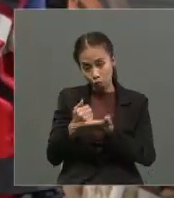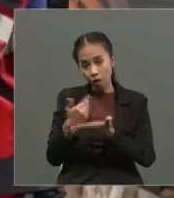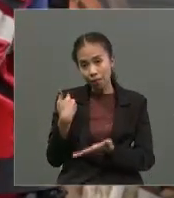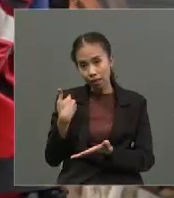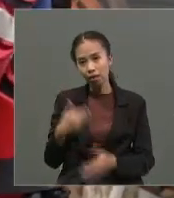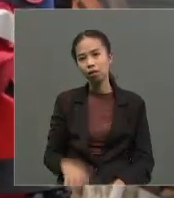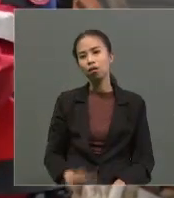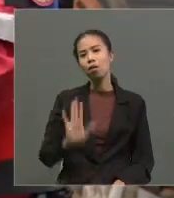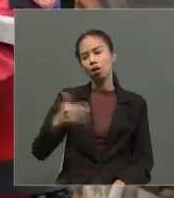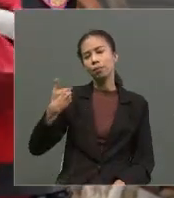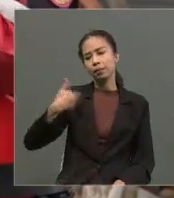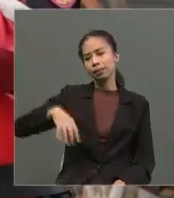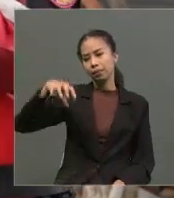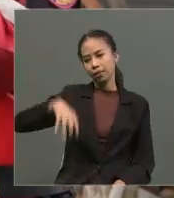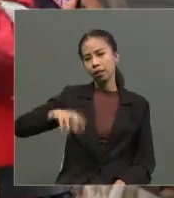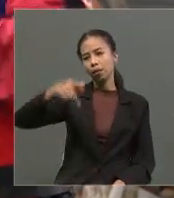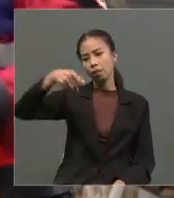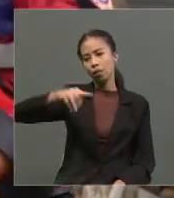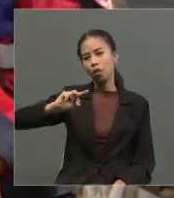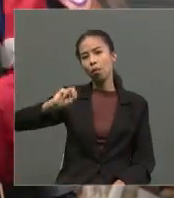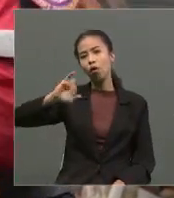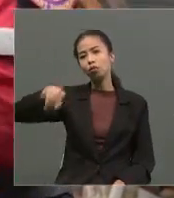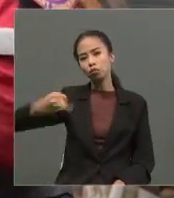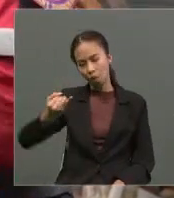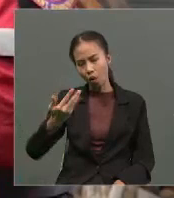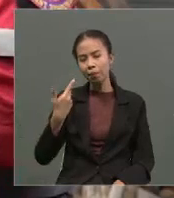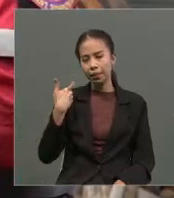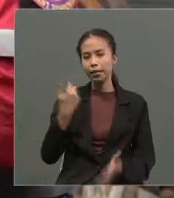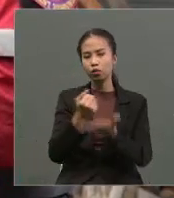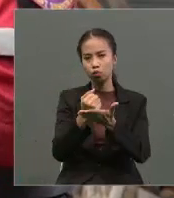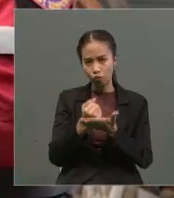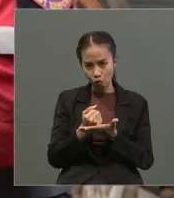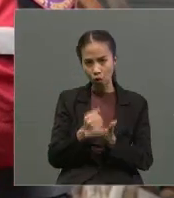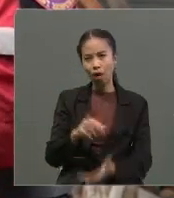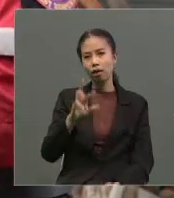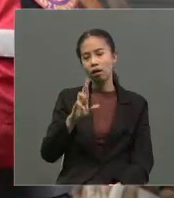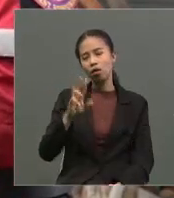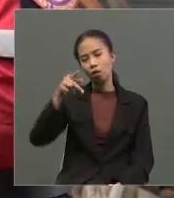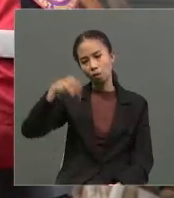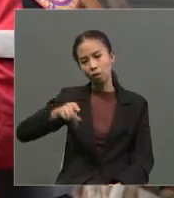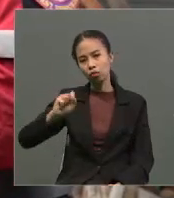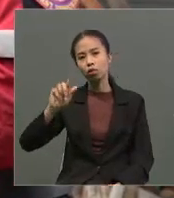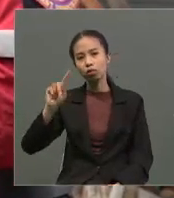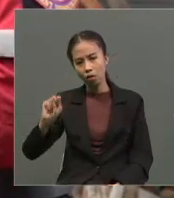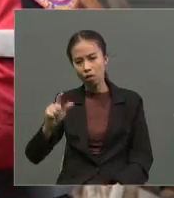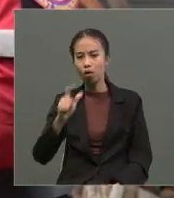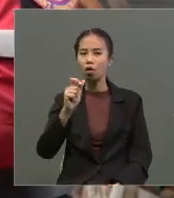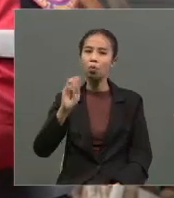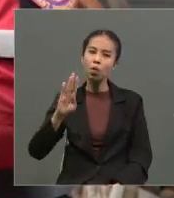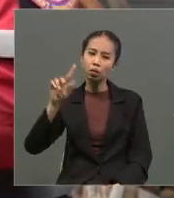ทางคงจยะลาพัฒนาสังคมค่ะแล้วก็รพสตแล้วก็อบต